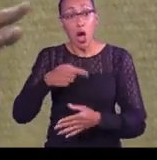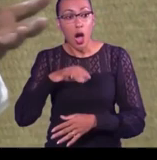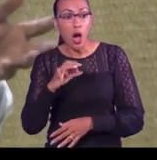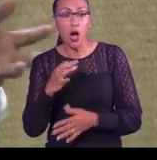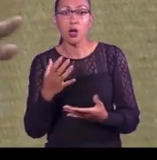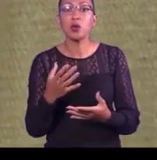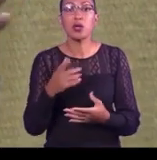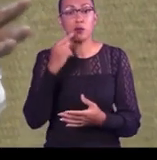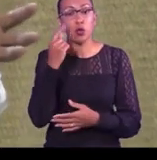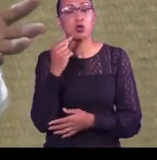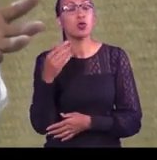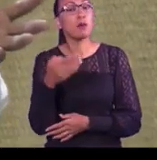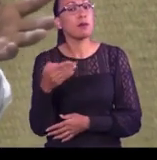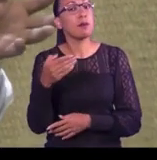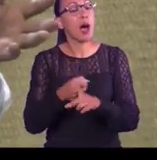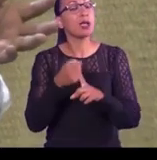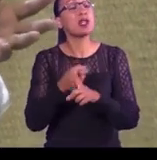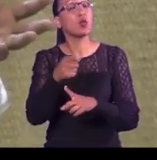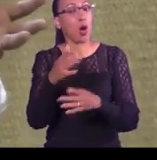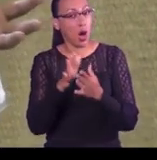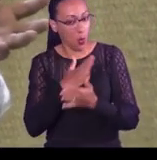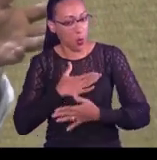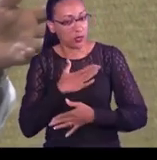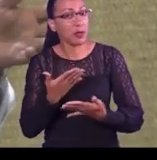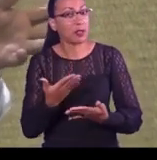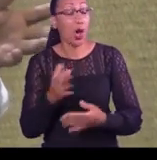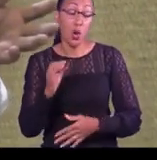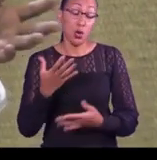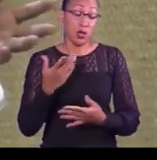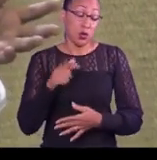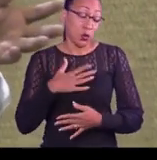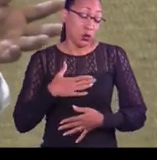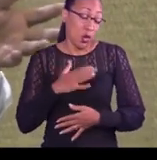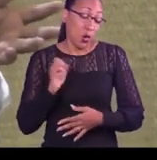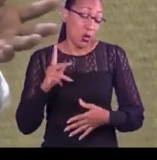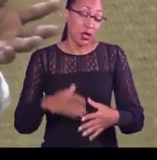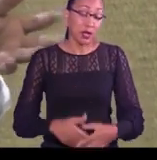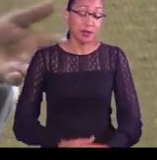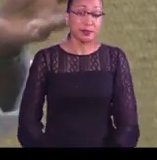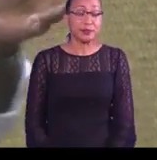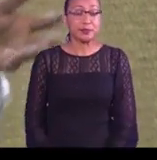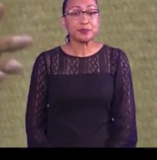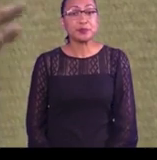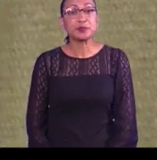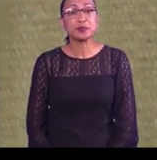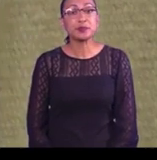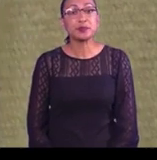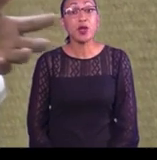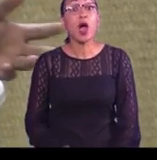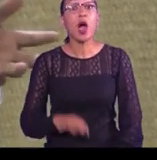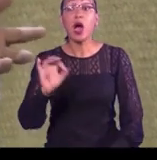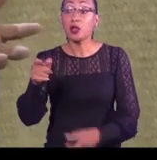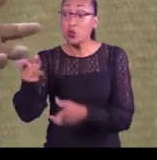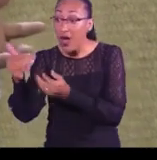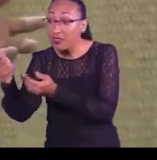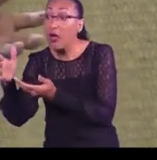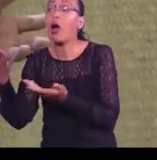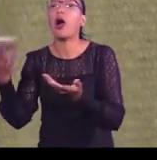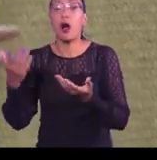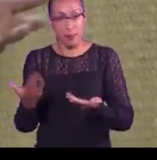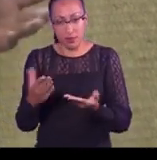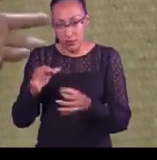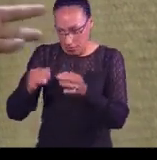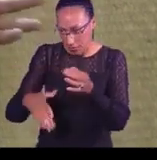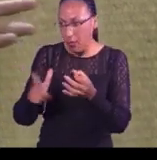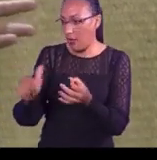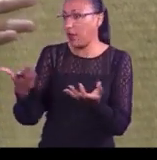actuellement, Daniel Marissal, on est content. Ben, nous comptons. Ah oui, tu attendais ça, mais tu l'as. Mais